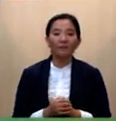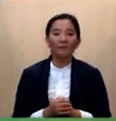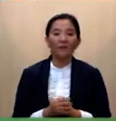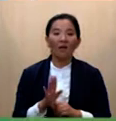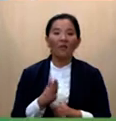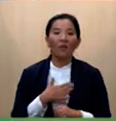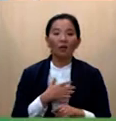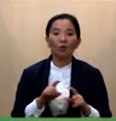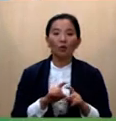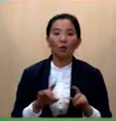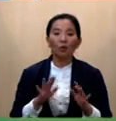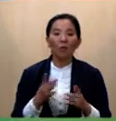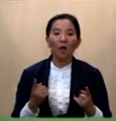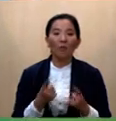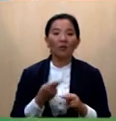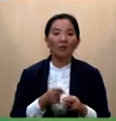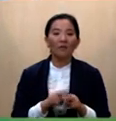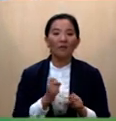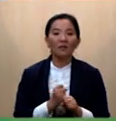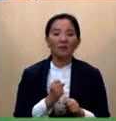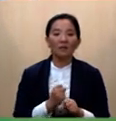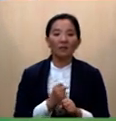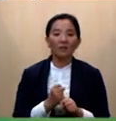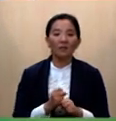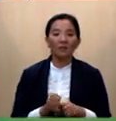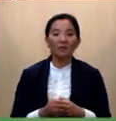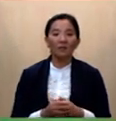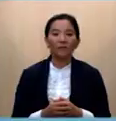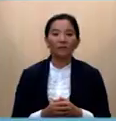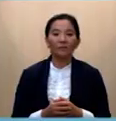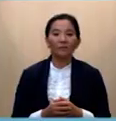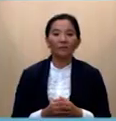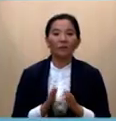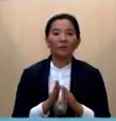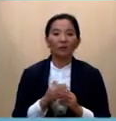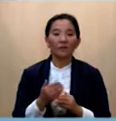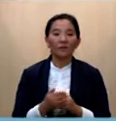В наших школьных случаях обычно это делается дон-дон-зеки. Прошу вас.